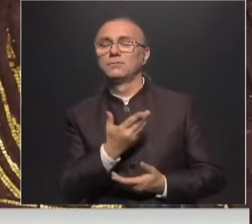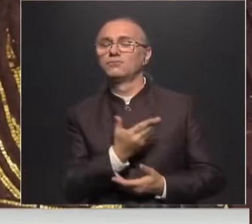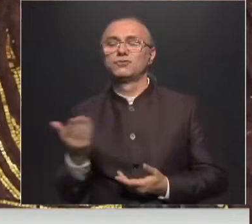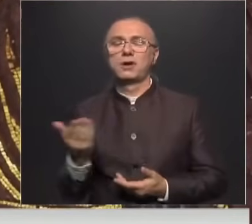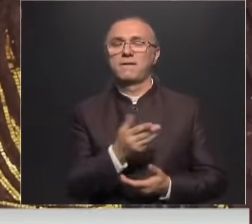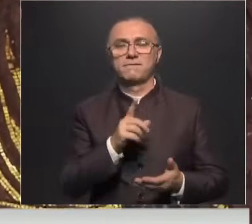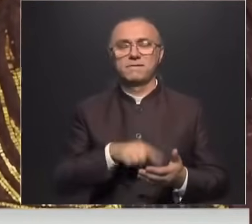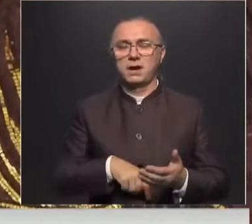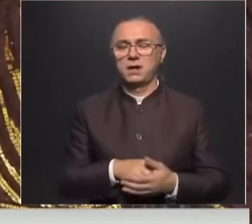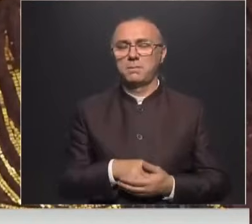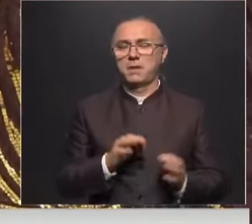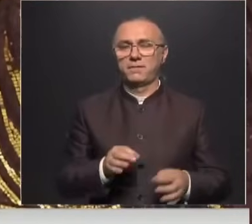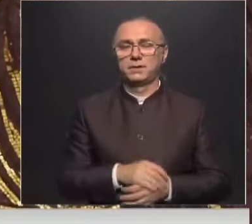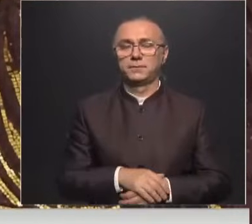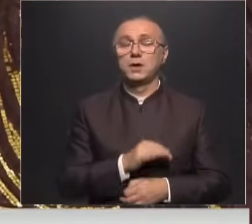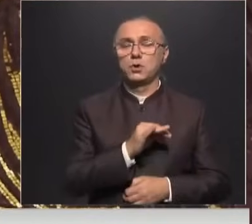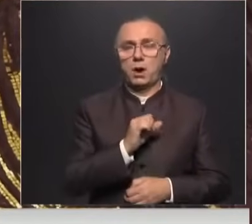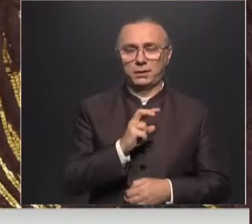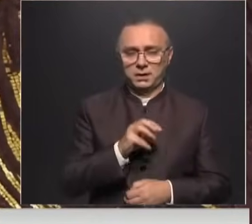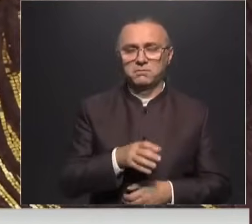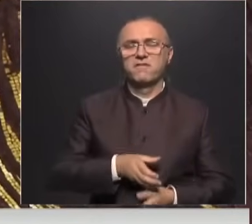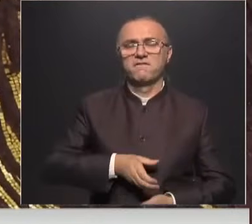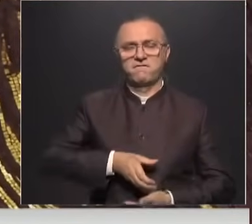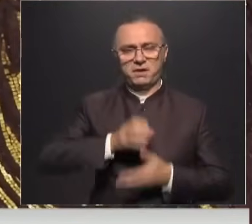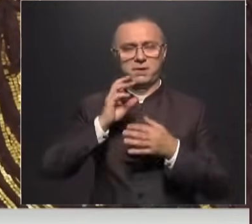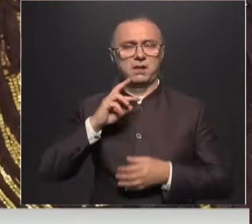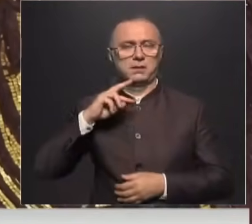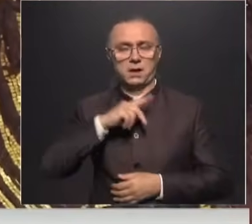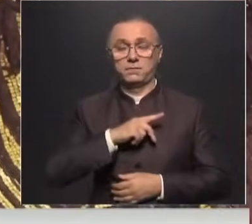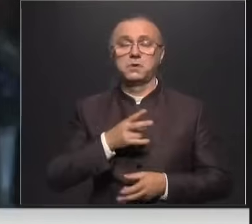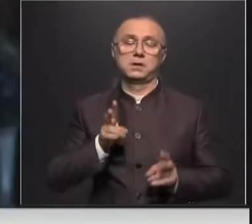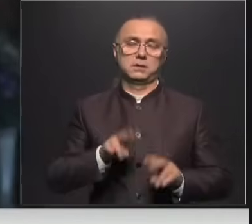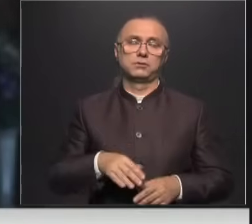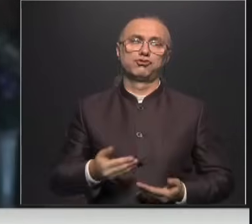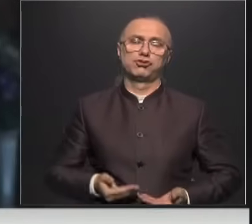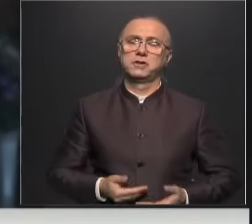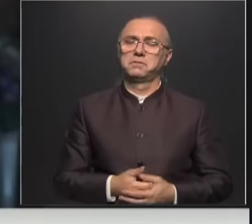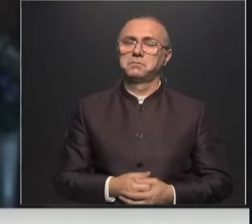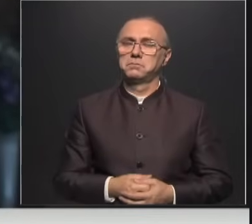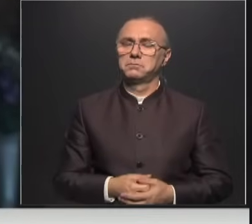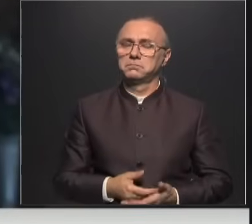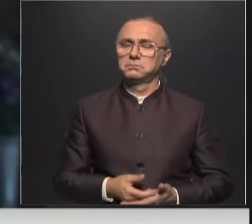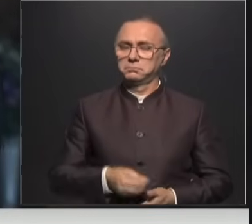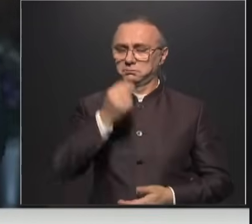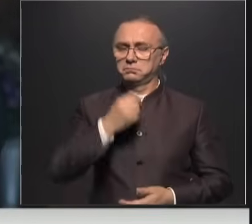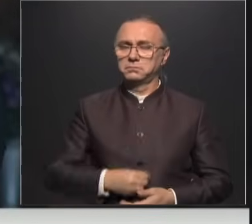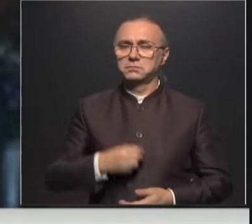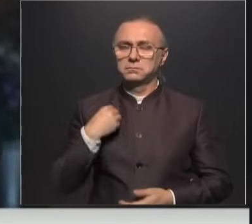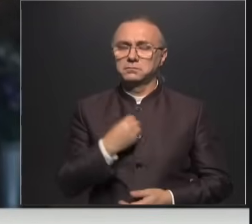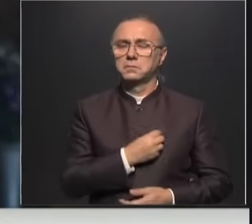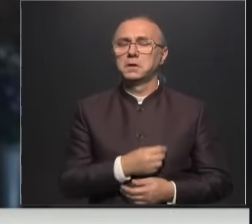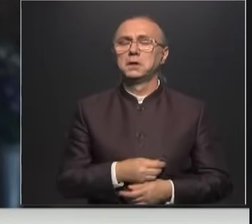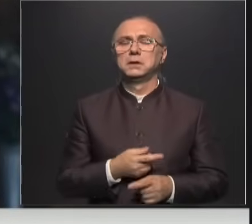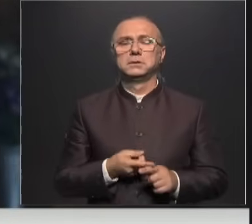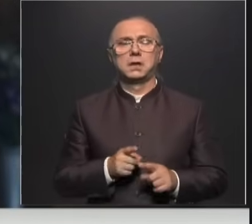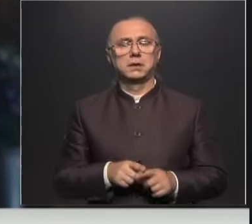святым крестом, Иоаким испил отравленное зелье и остался жив. За этот подвиг в своей грамоте царь Иоанн